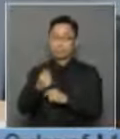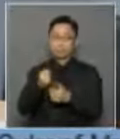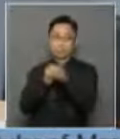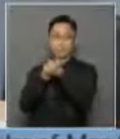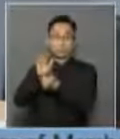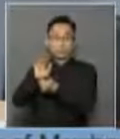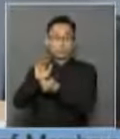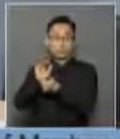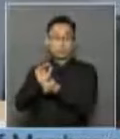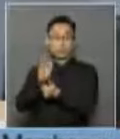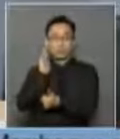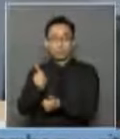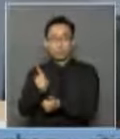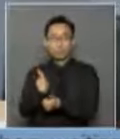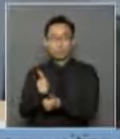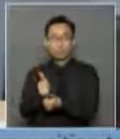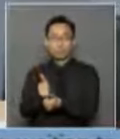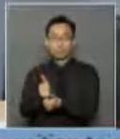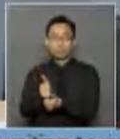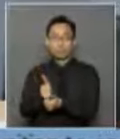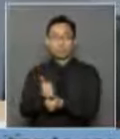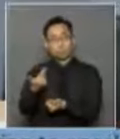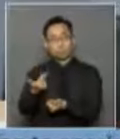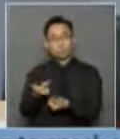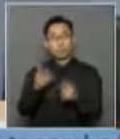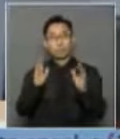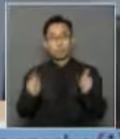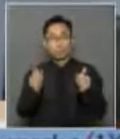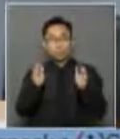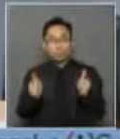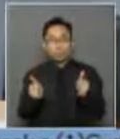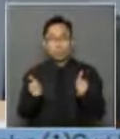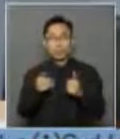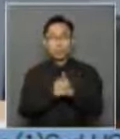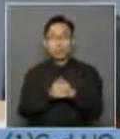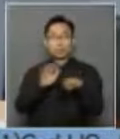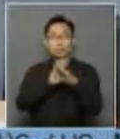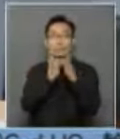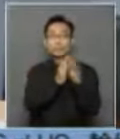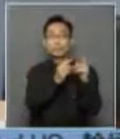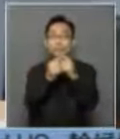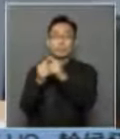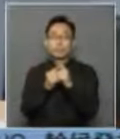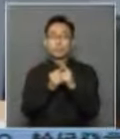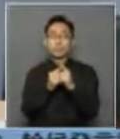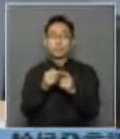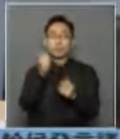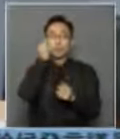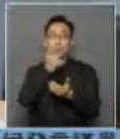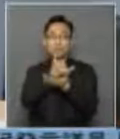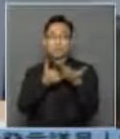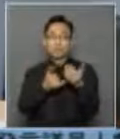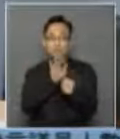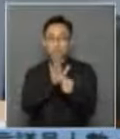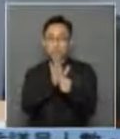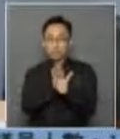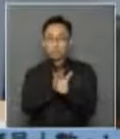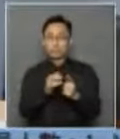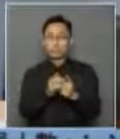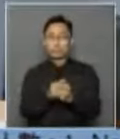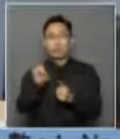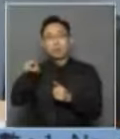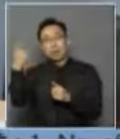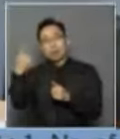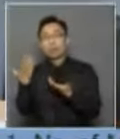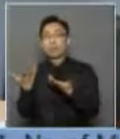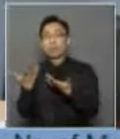我哋不嬲都認為呢樣嘢係理所當然嘅。我哋仲要爭取呢個全民退休保障，仲有其他嘅嘢，我哋梗係會投反對票